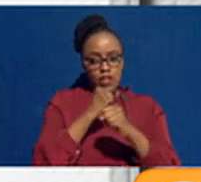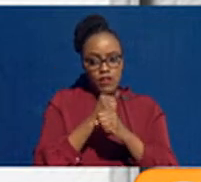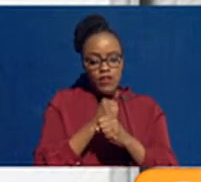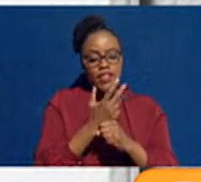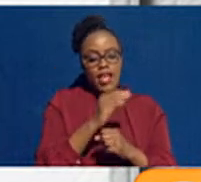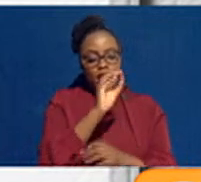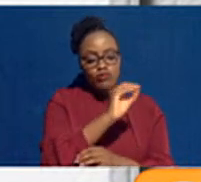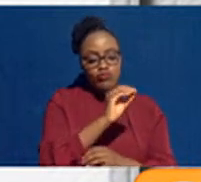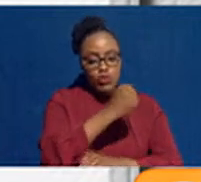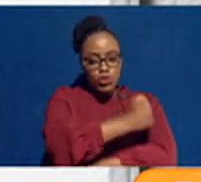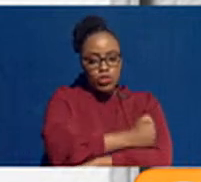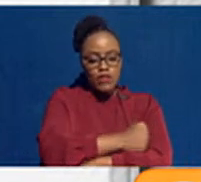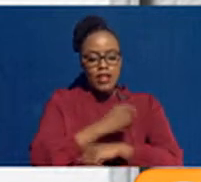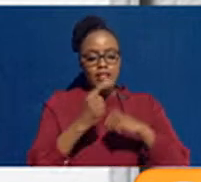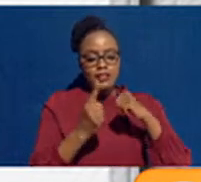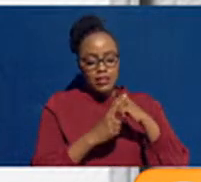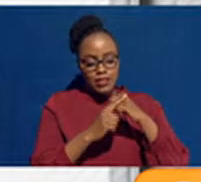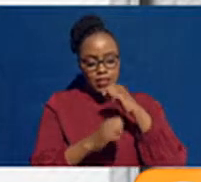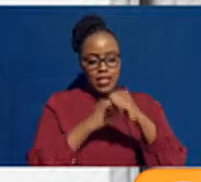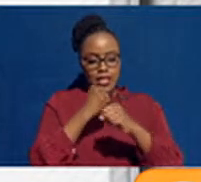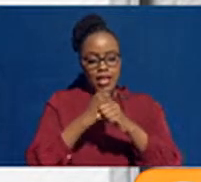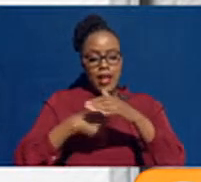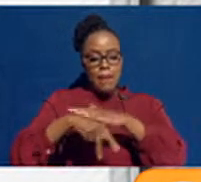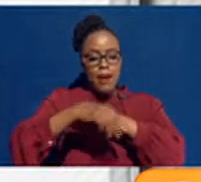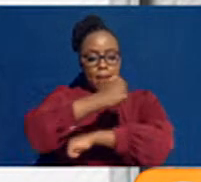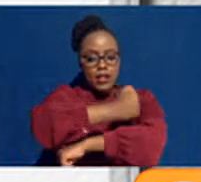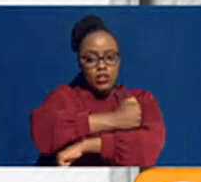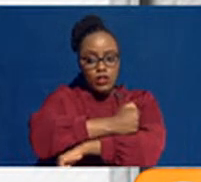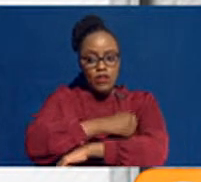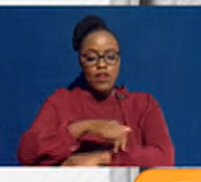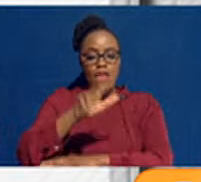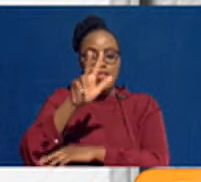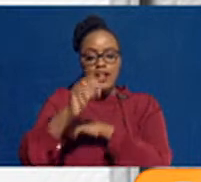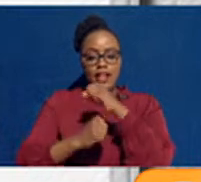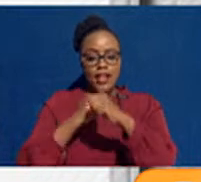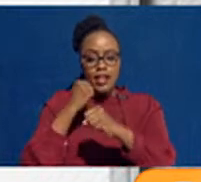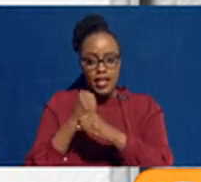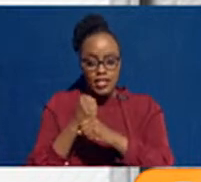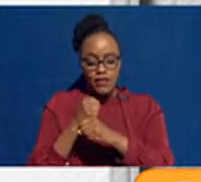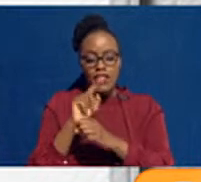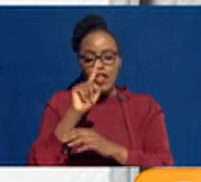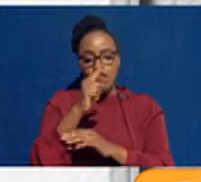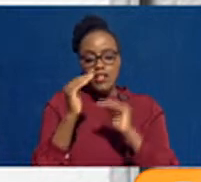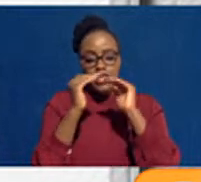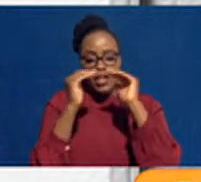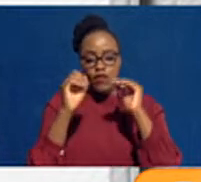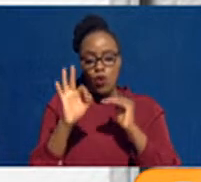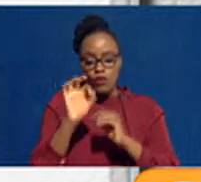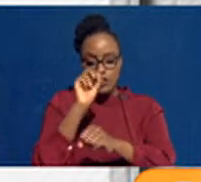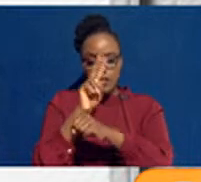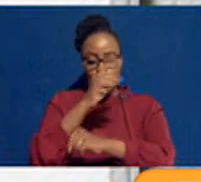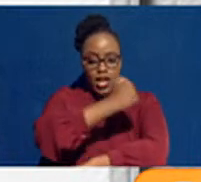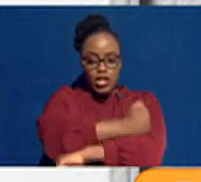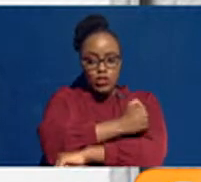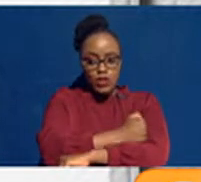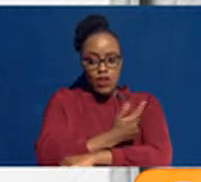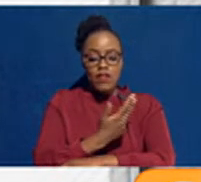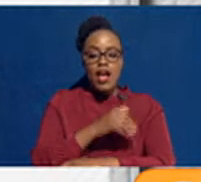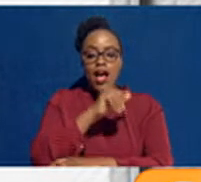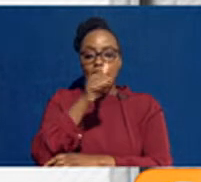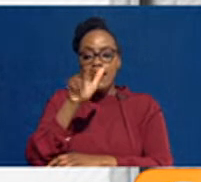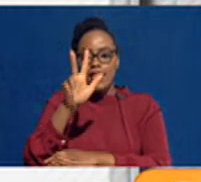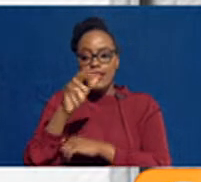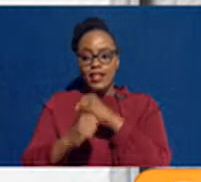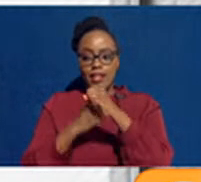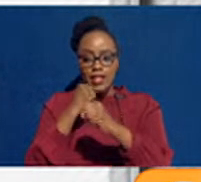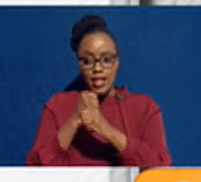chekechea, miaka 6 katika shule ya msingi, miaka 3 katika ngazi ya kwanza ya shule za upili, miaka mingine